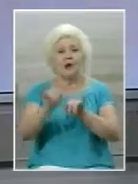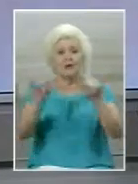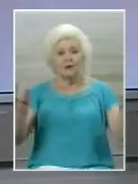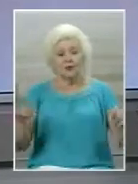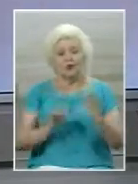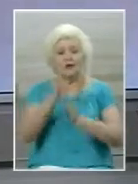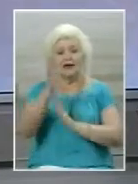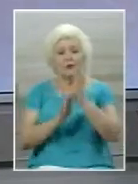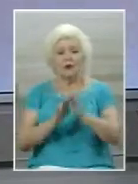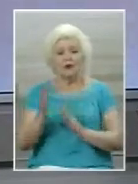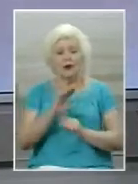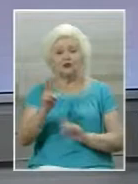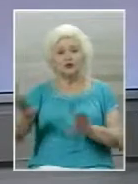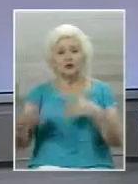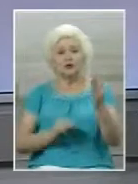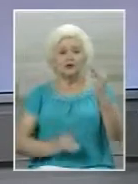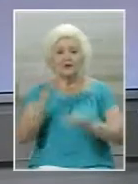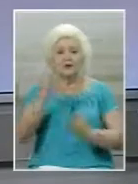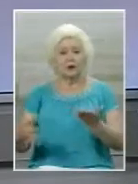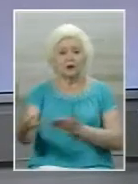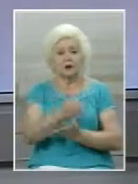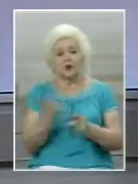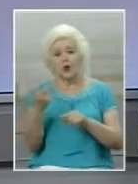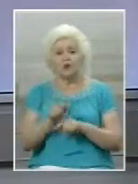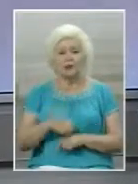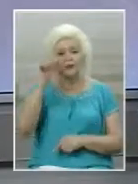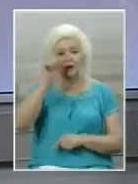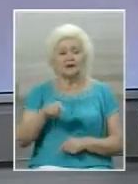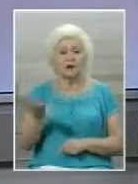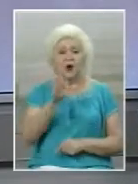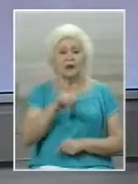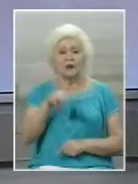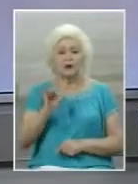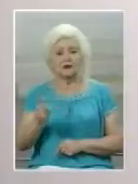рослин, що дають високі врожаї. Більше знає наша Олена Проценко.